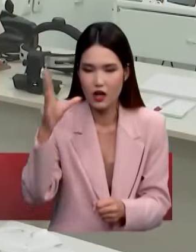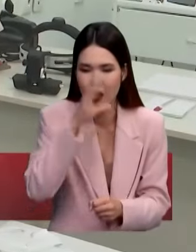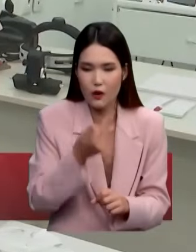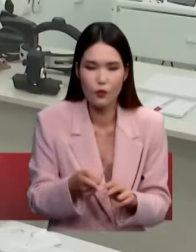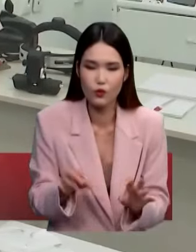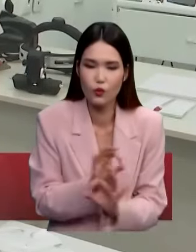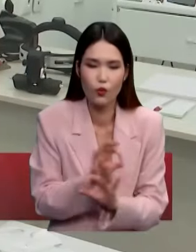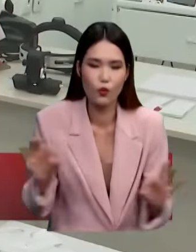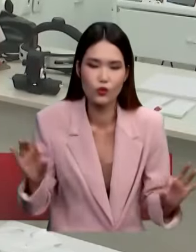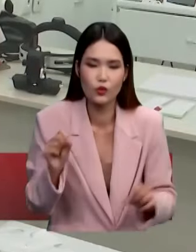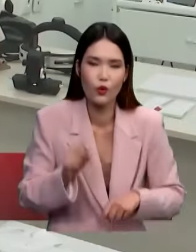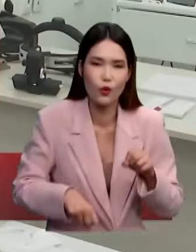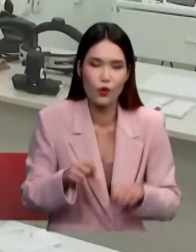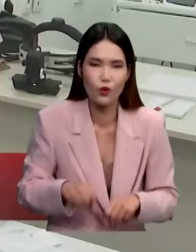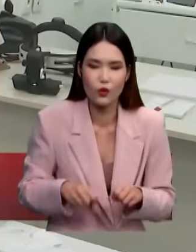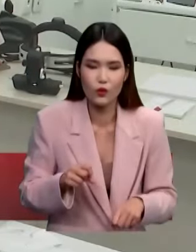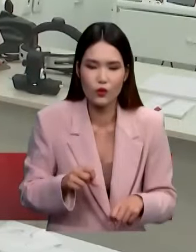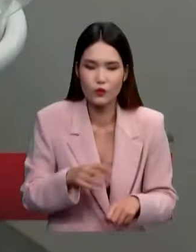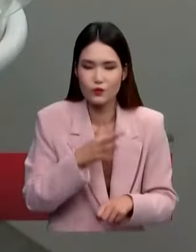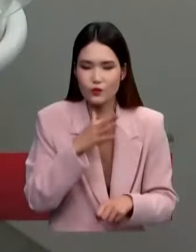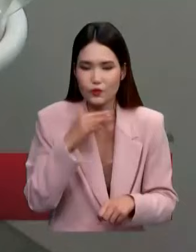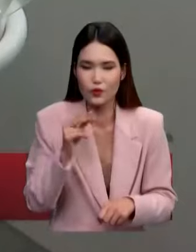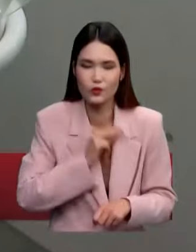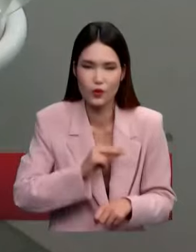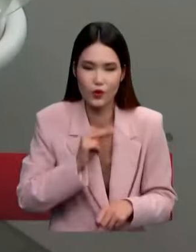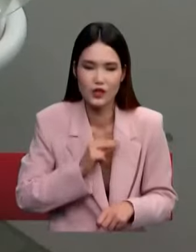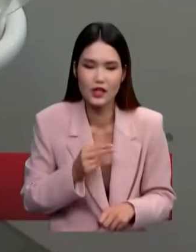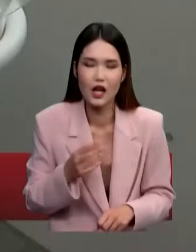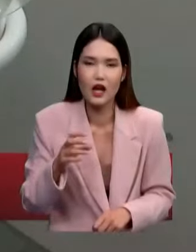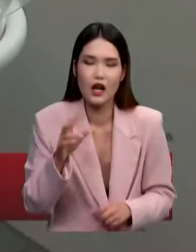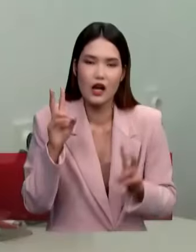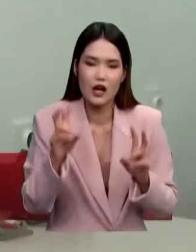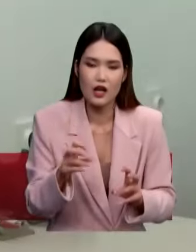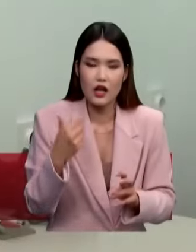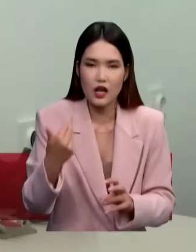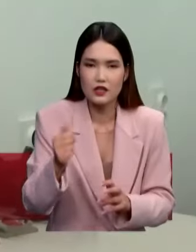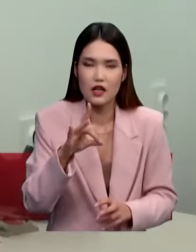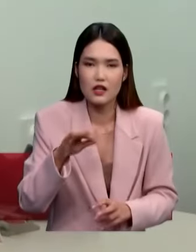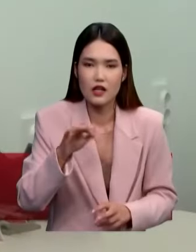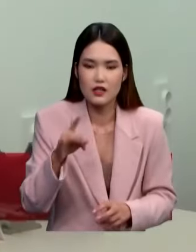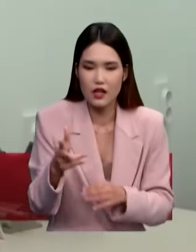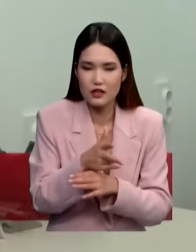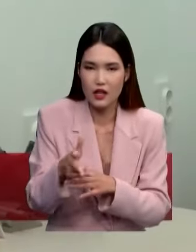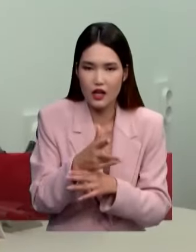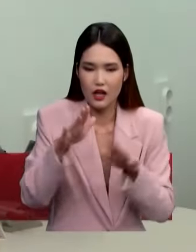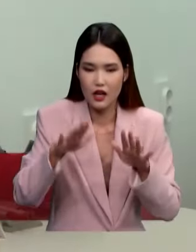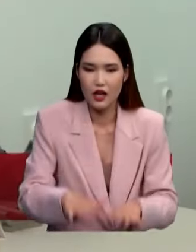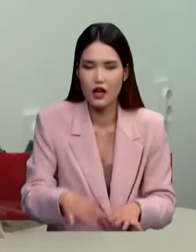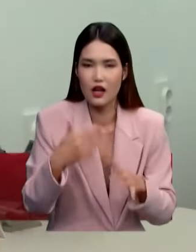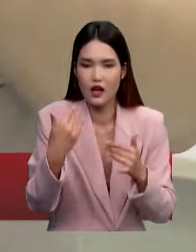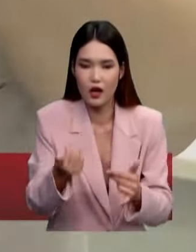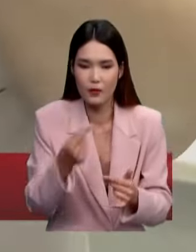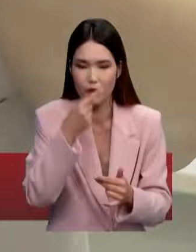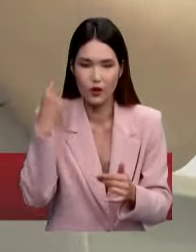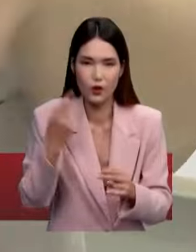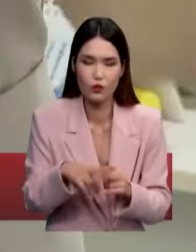өте көмегі зор. О всех преимуществах инновационной камеры знает врач-офтальмолог Камшат Мешитбаева. Ведь с